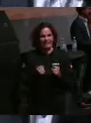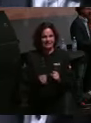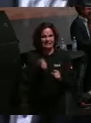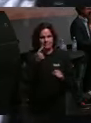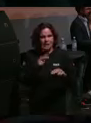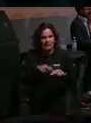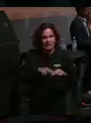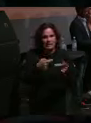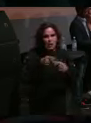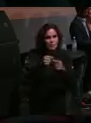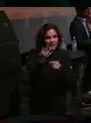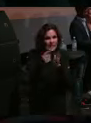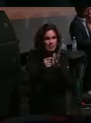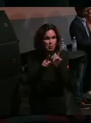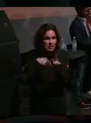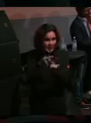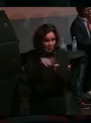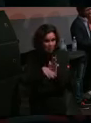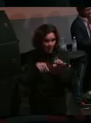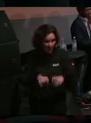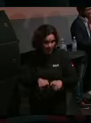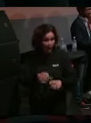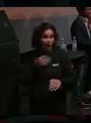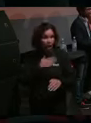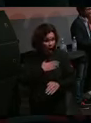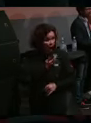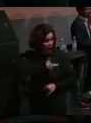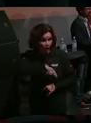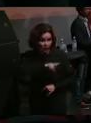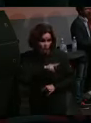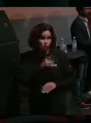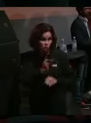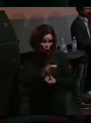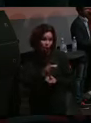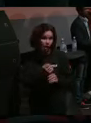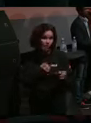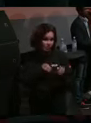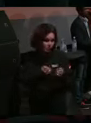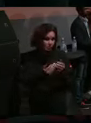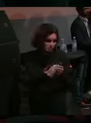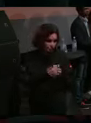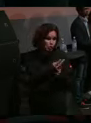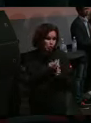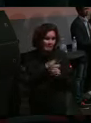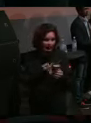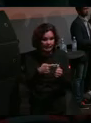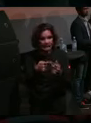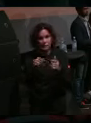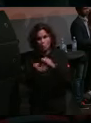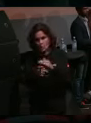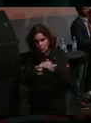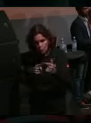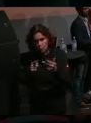4 minutter igjen av programmet. Har vi det? Har vi nok kraft i 2030? Vil vi ha et underskudd eller